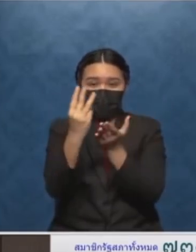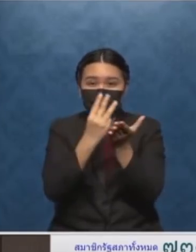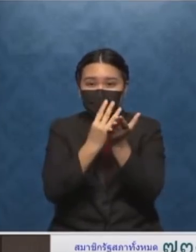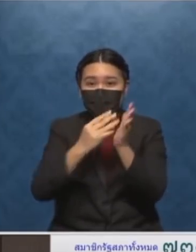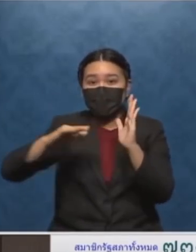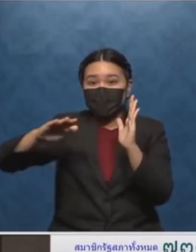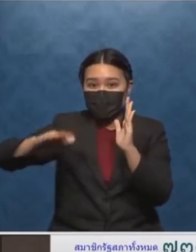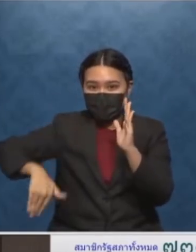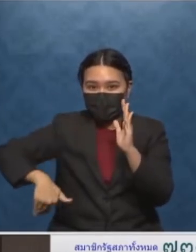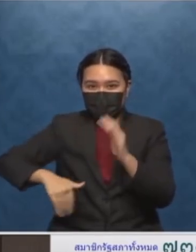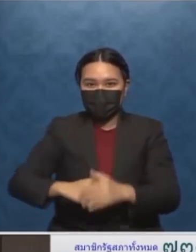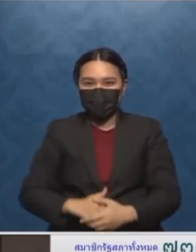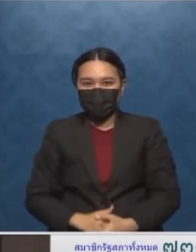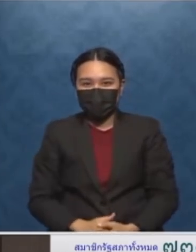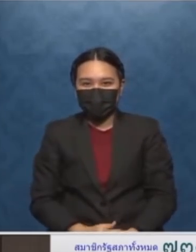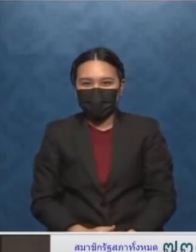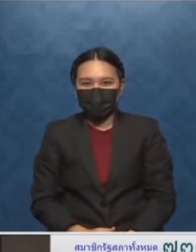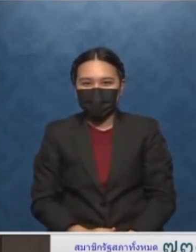ๆ